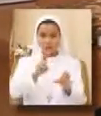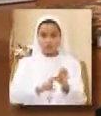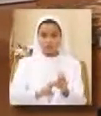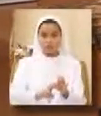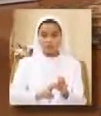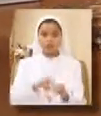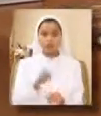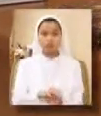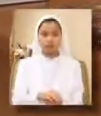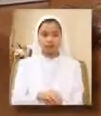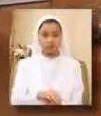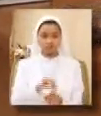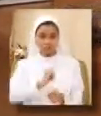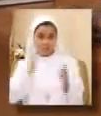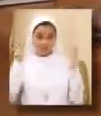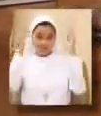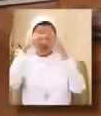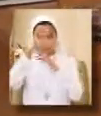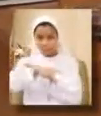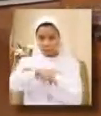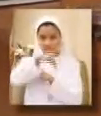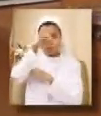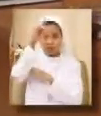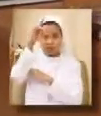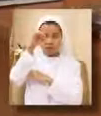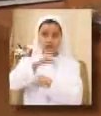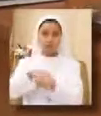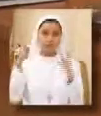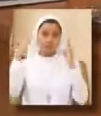Archbishop, digdi sa ating Archdiocese ng Cáceres.